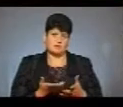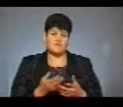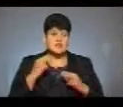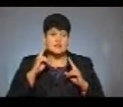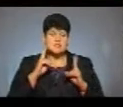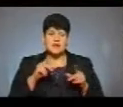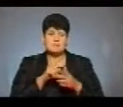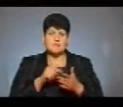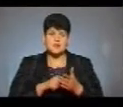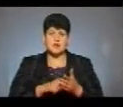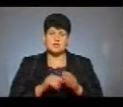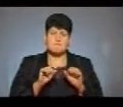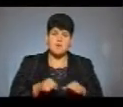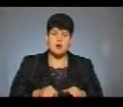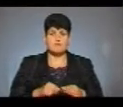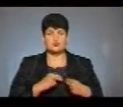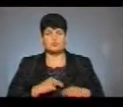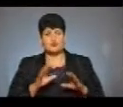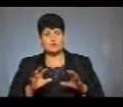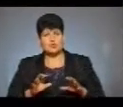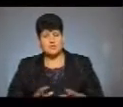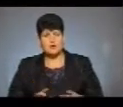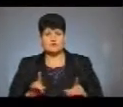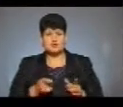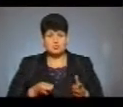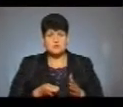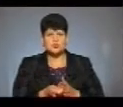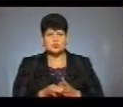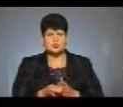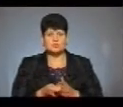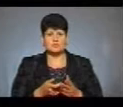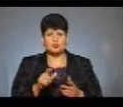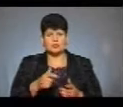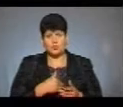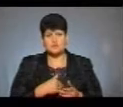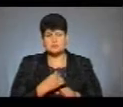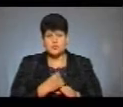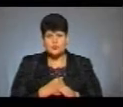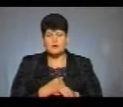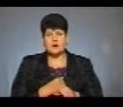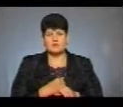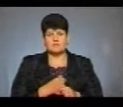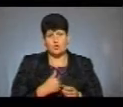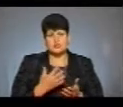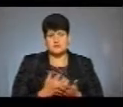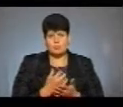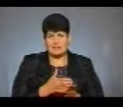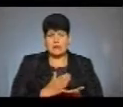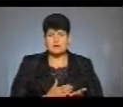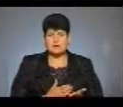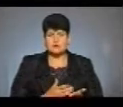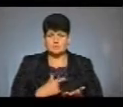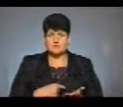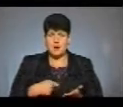володіє питаннями своїх прав, трудового законодавства, що йому підсунуть? Людина хоче сьогодні працювати, вона хоче заробити собі кусок хліба, щоб